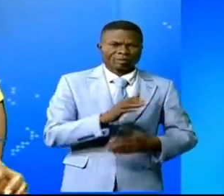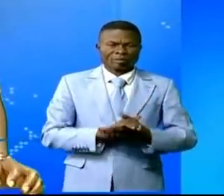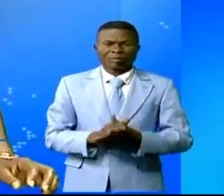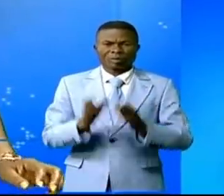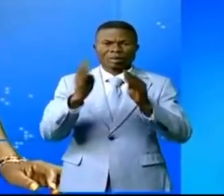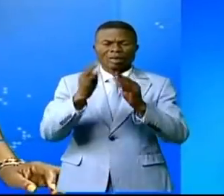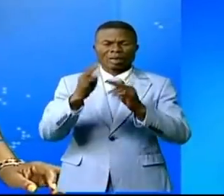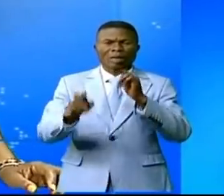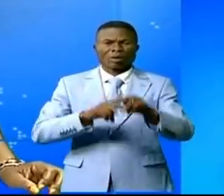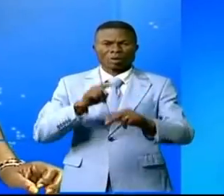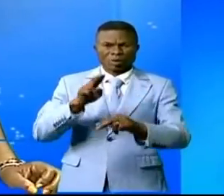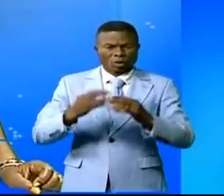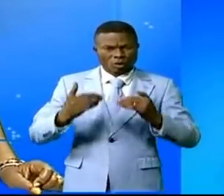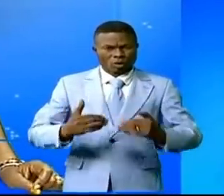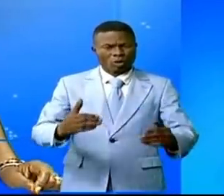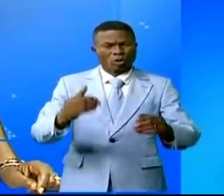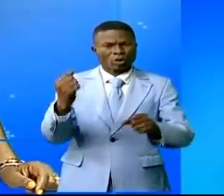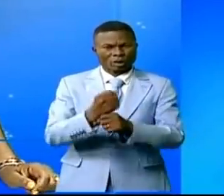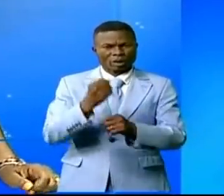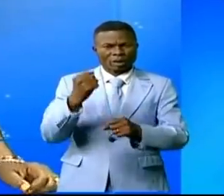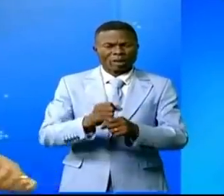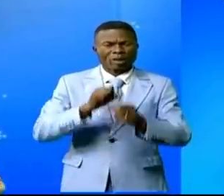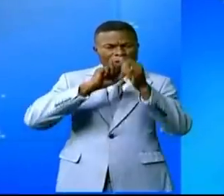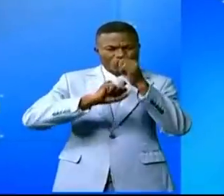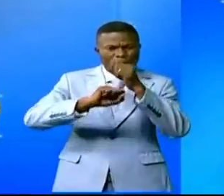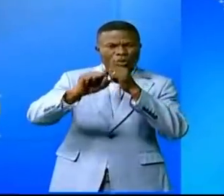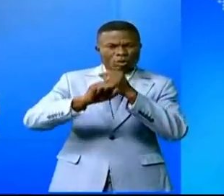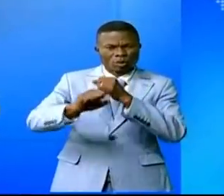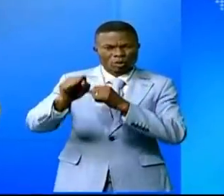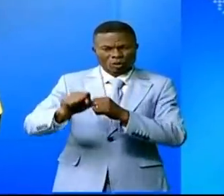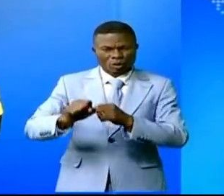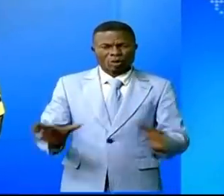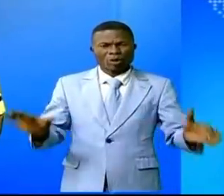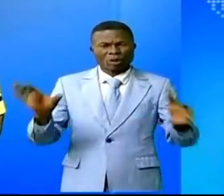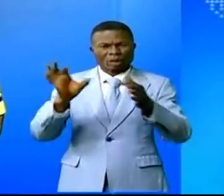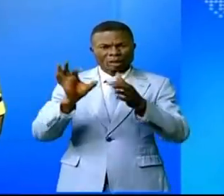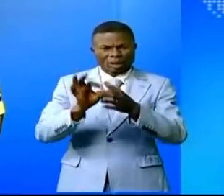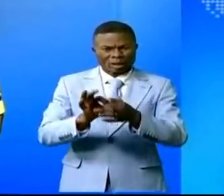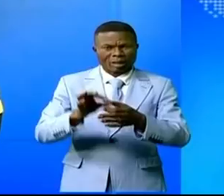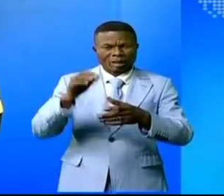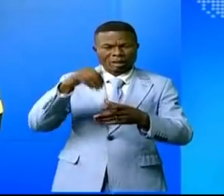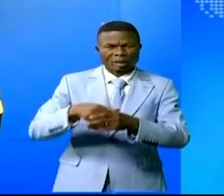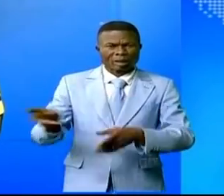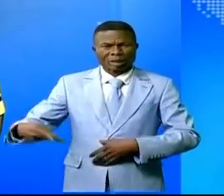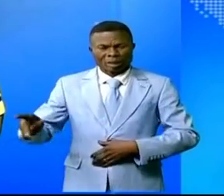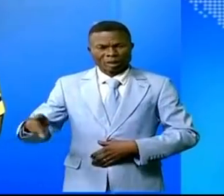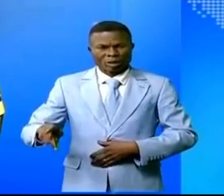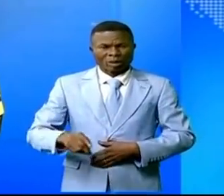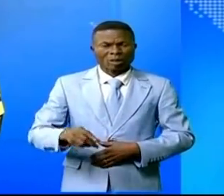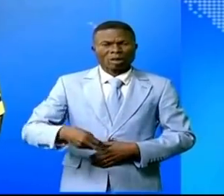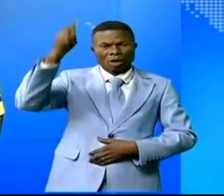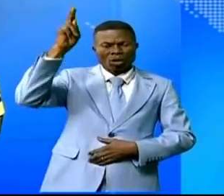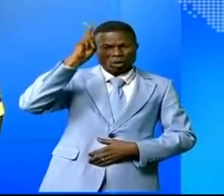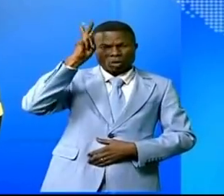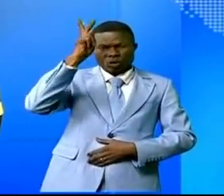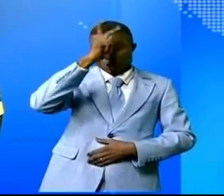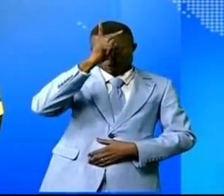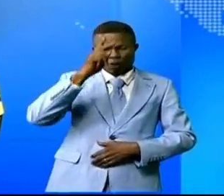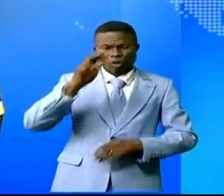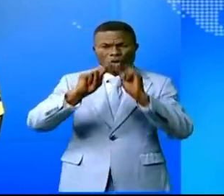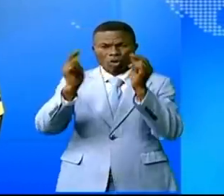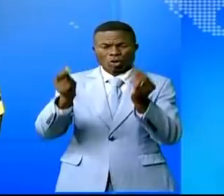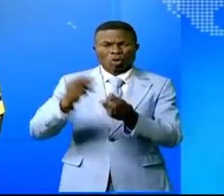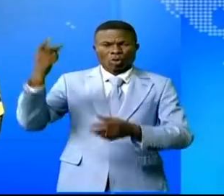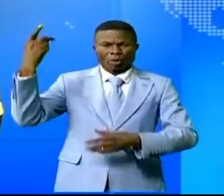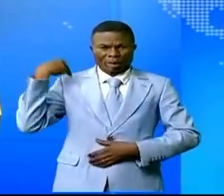L'Assemblée nationale poursuit sa mission de sensibilisation et de réconciliation dans la province du Haut-Katanga. Le caucus de